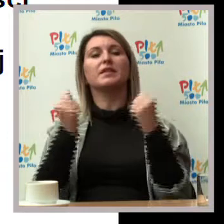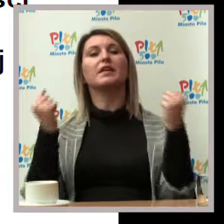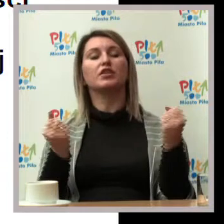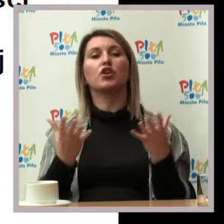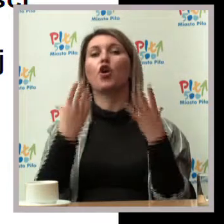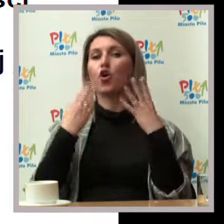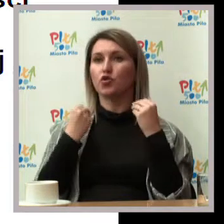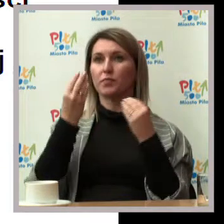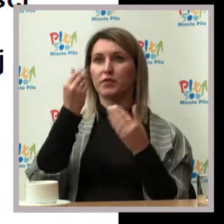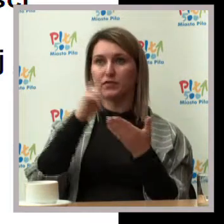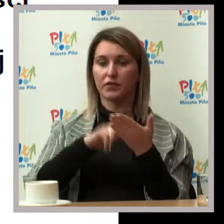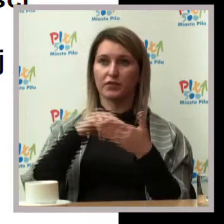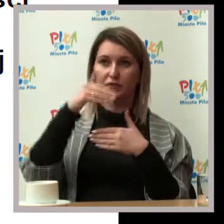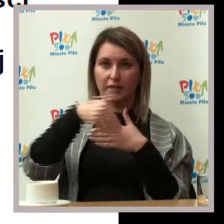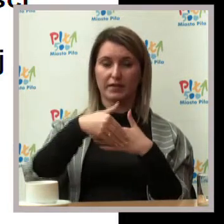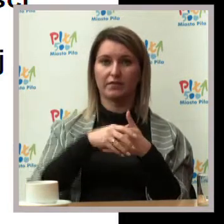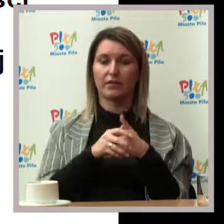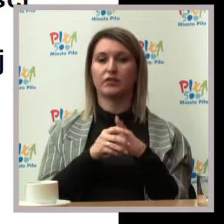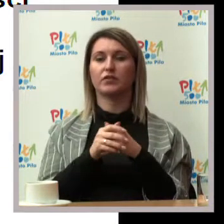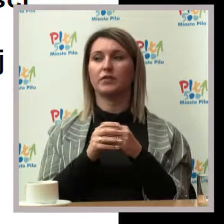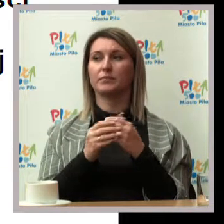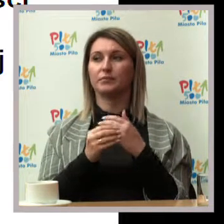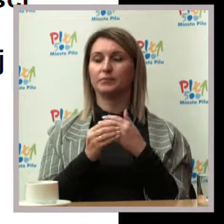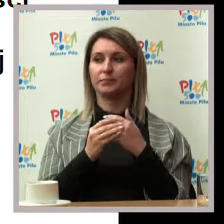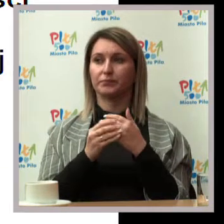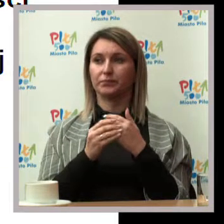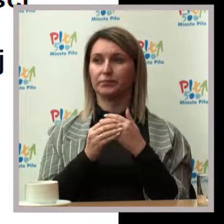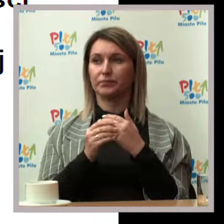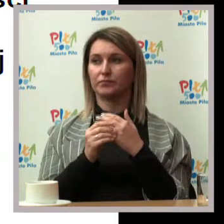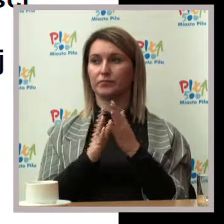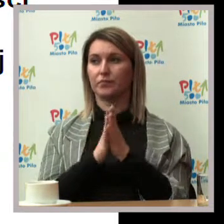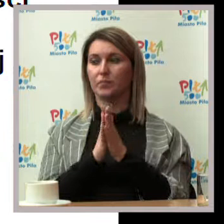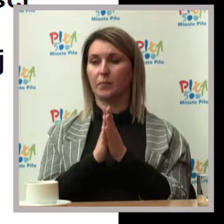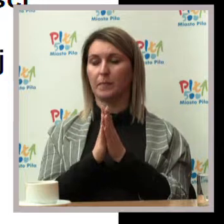dofinansowania zewnętrznego, bo tylko dofinansowanie ze środków zewnętrznych pozwoli nam na